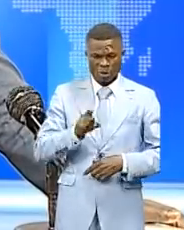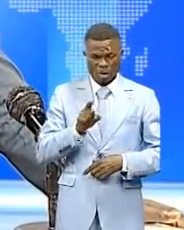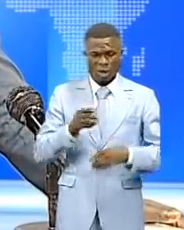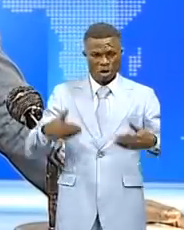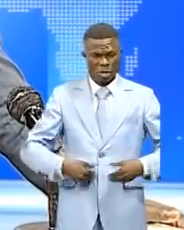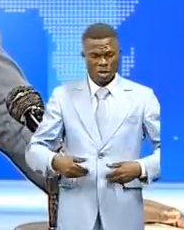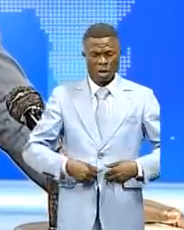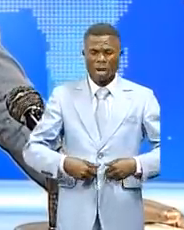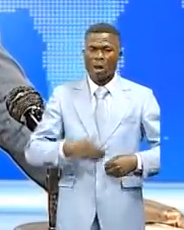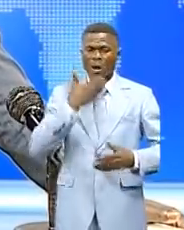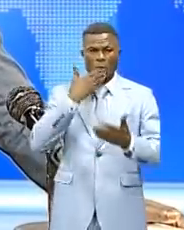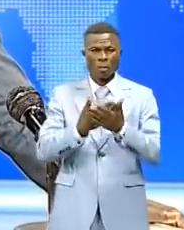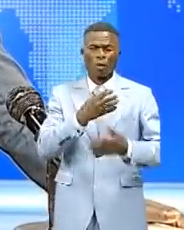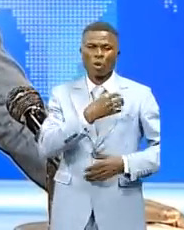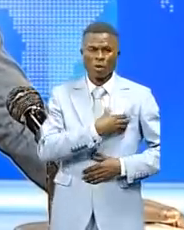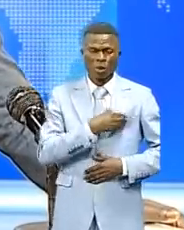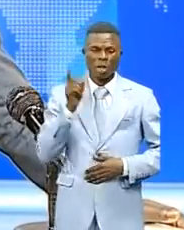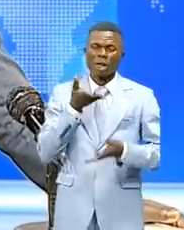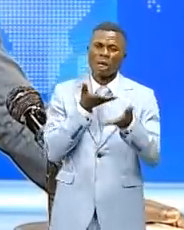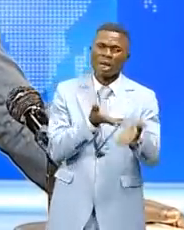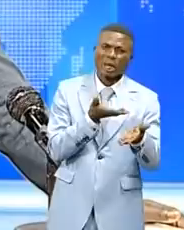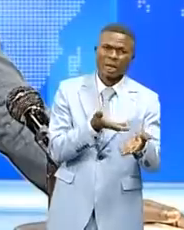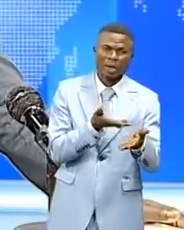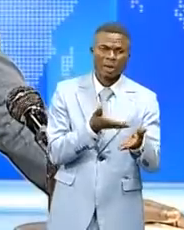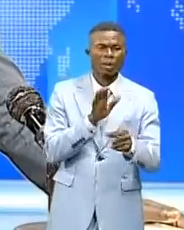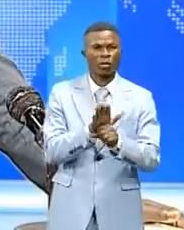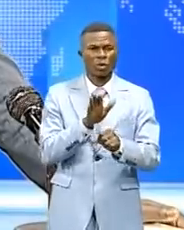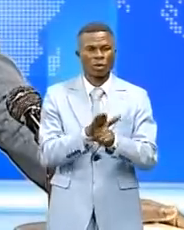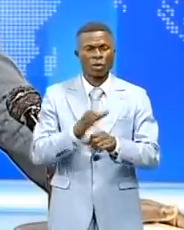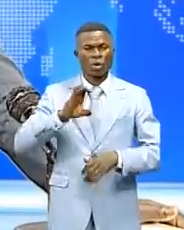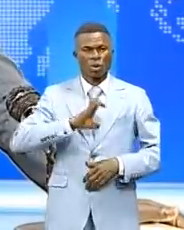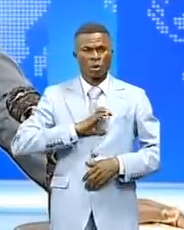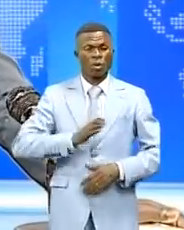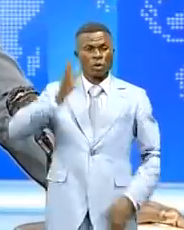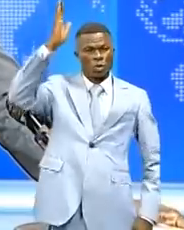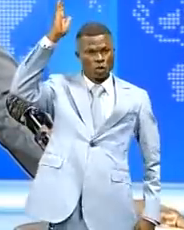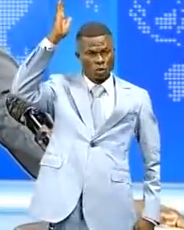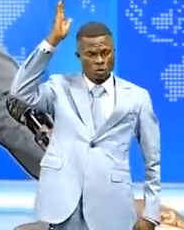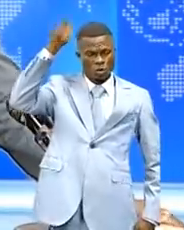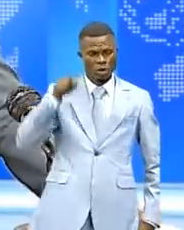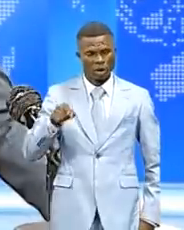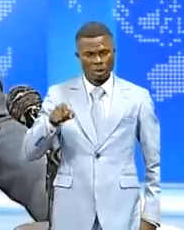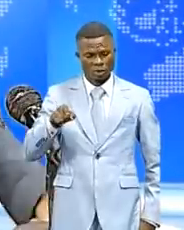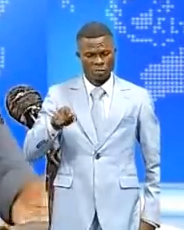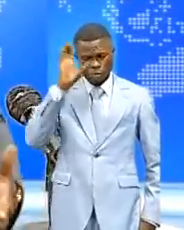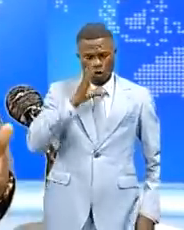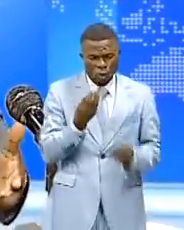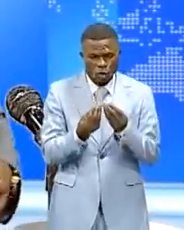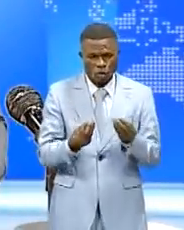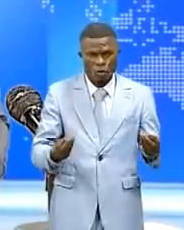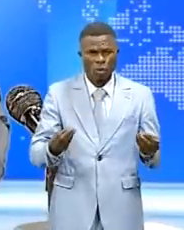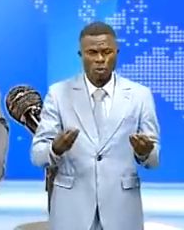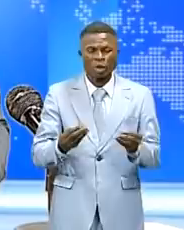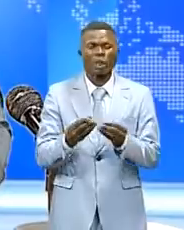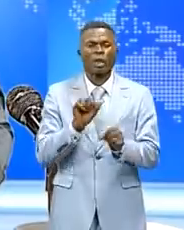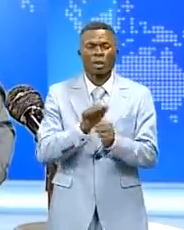volontaires donc venir en appui aux policiers de situation routière commenter ce que nous pouvons donc résoudre ce